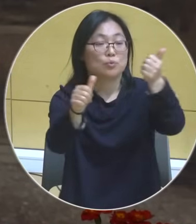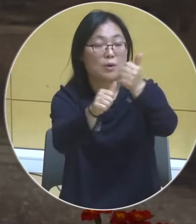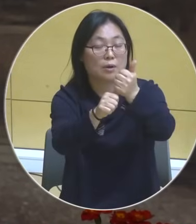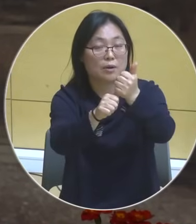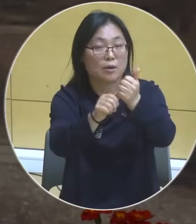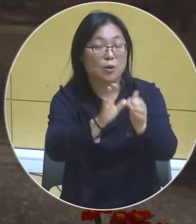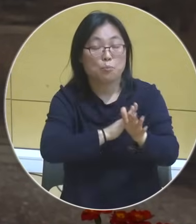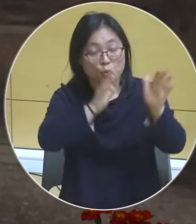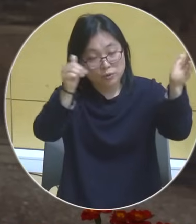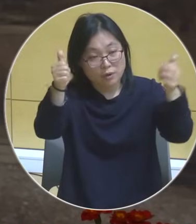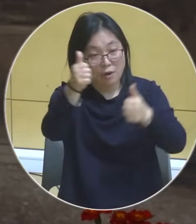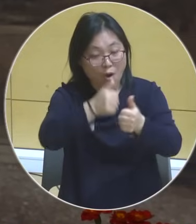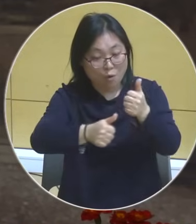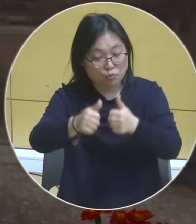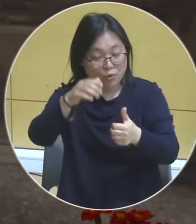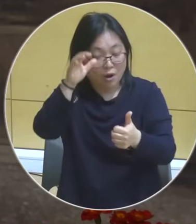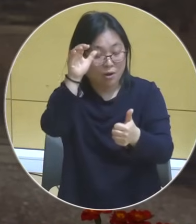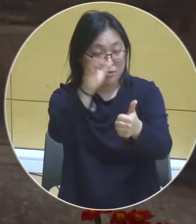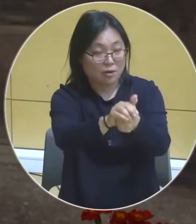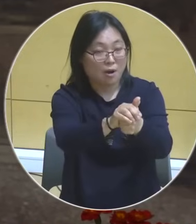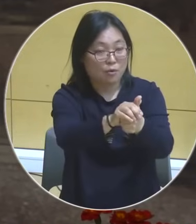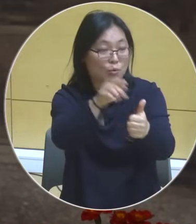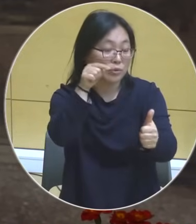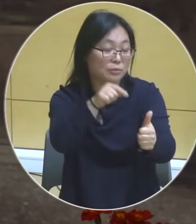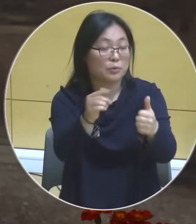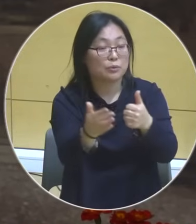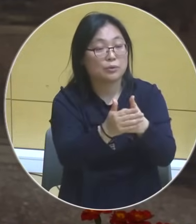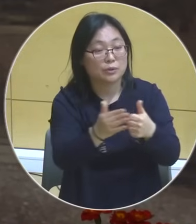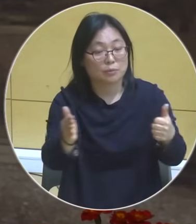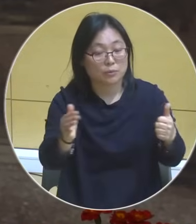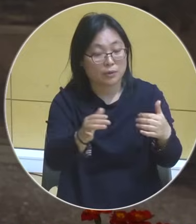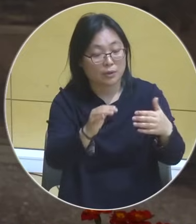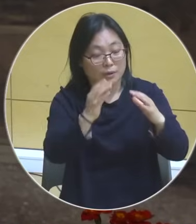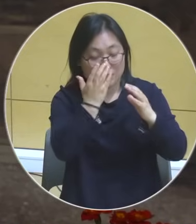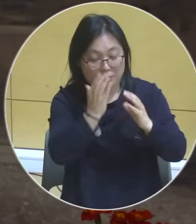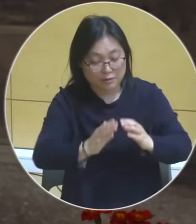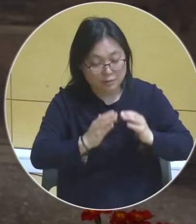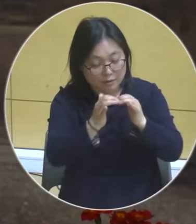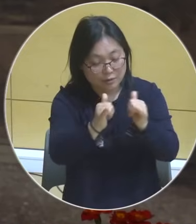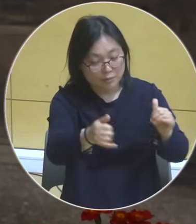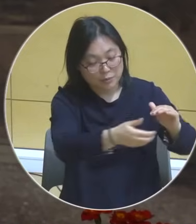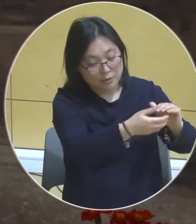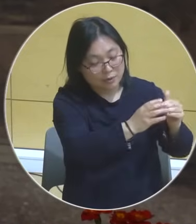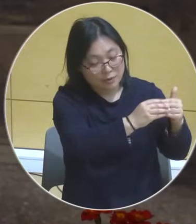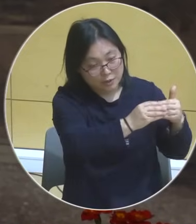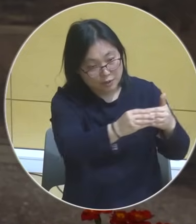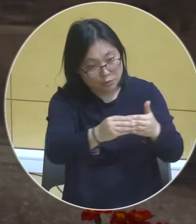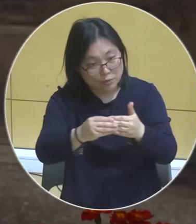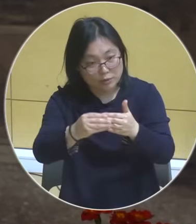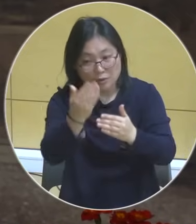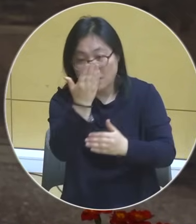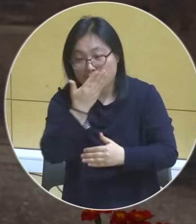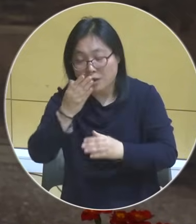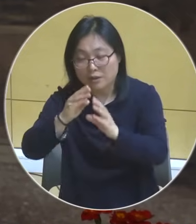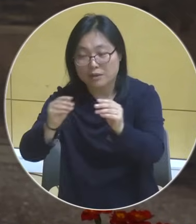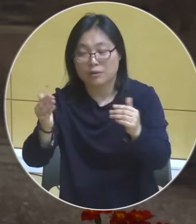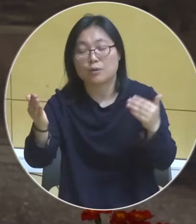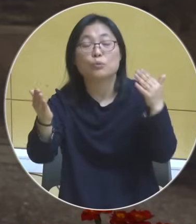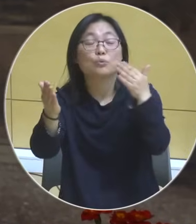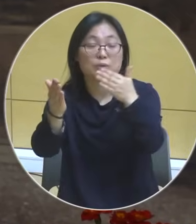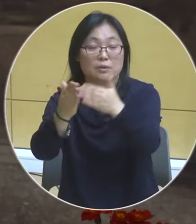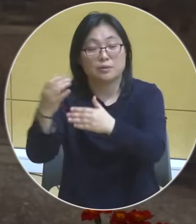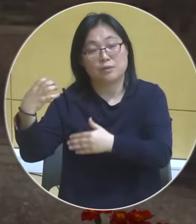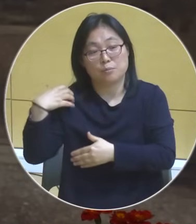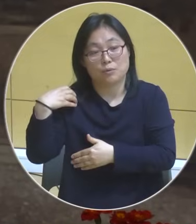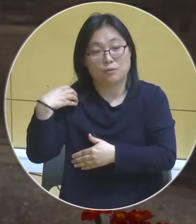후계자로 지명되어 있었기 때문에 바로 이 사람들을 이끌고 저 가나안 땅까지 가야 되는 사명을 그는 맡았습니다.